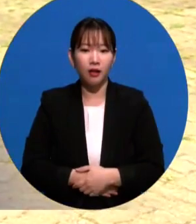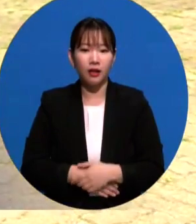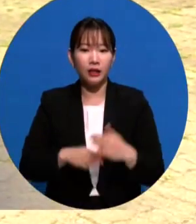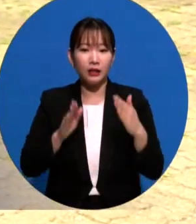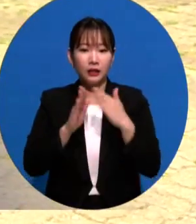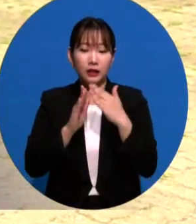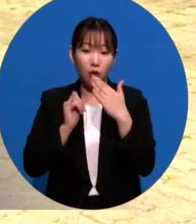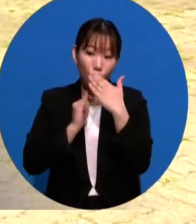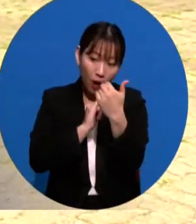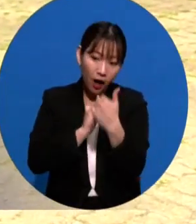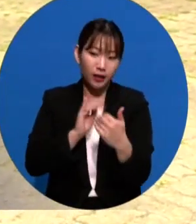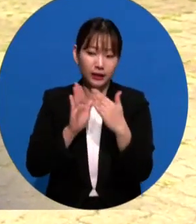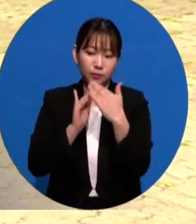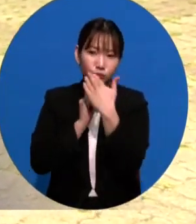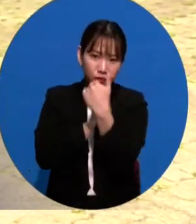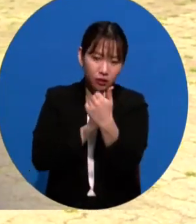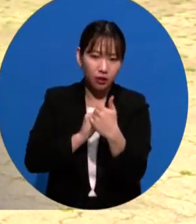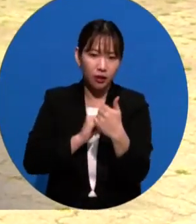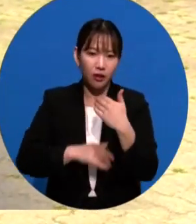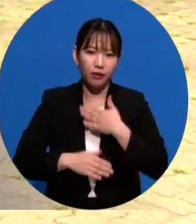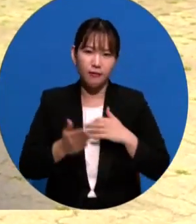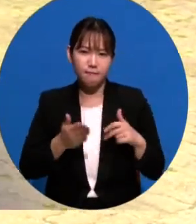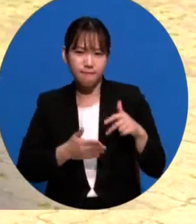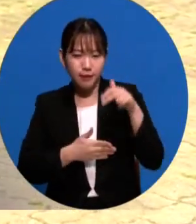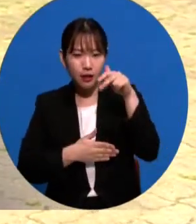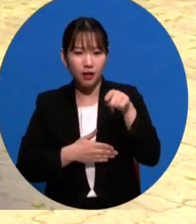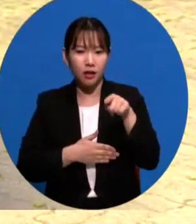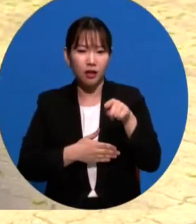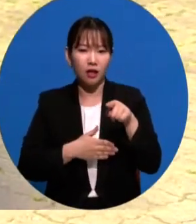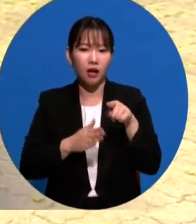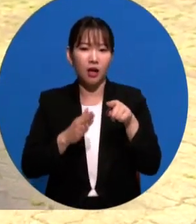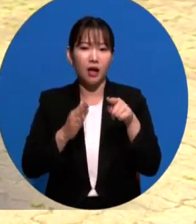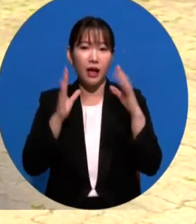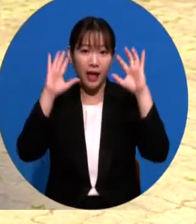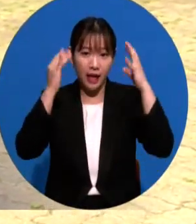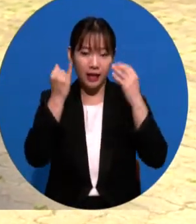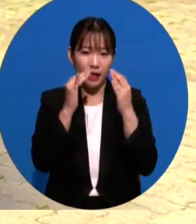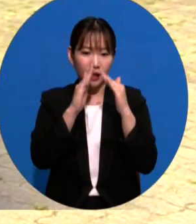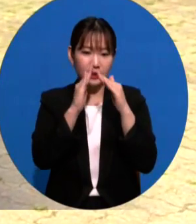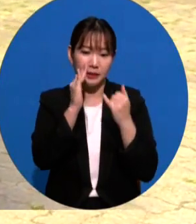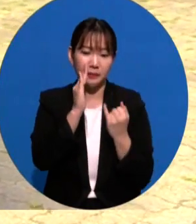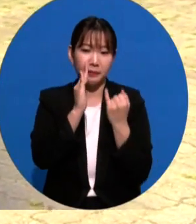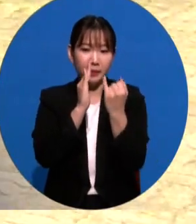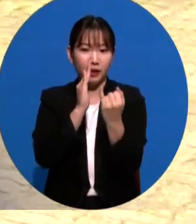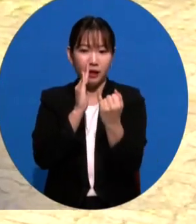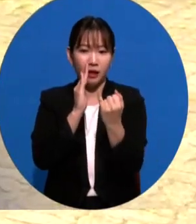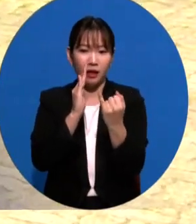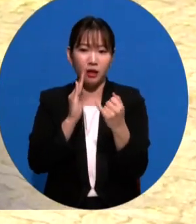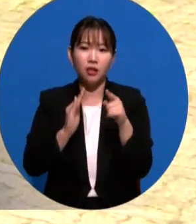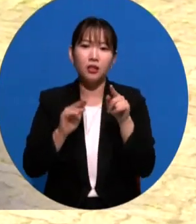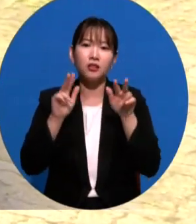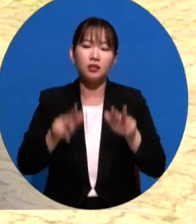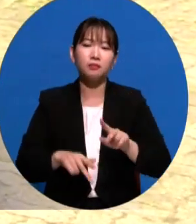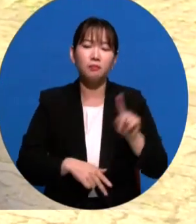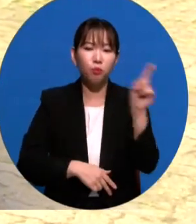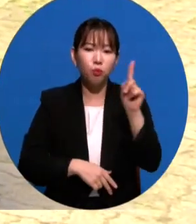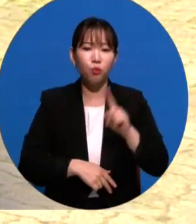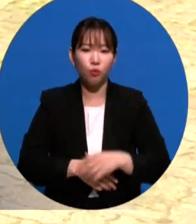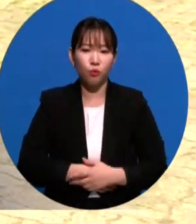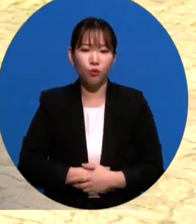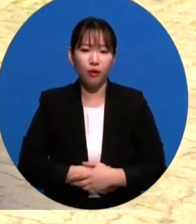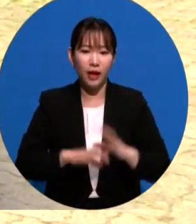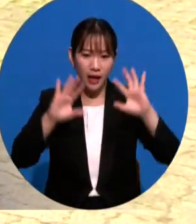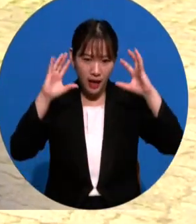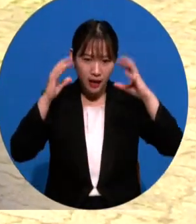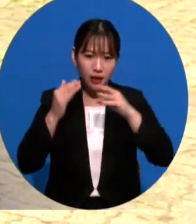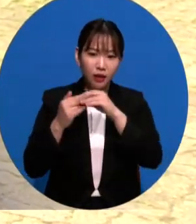집으로 들어가라 하길래 제가 이제 올라갔어요. 현관 앞에까지 이제 들어갔더라고요. 그러면서 지금 전화를 하냐고,